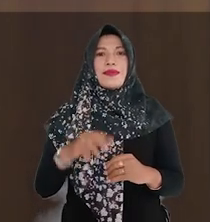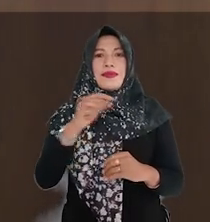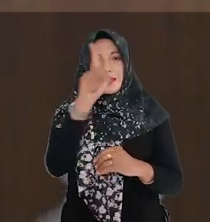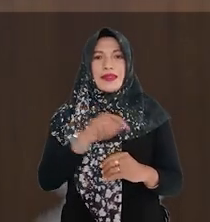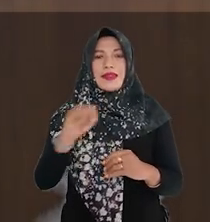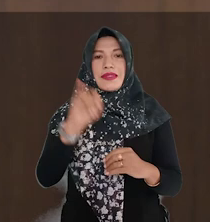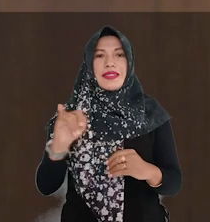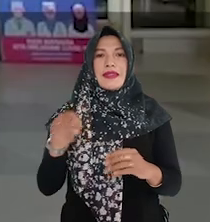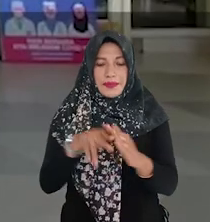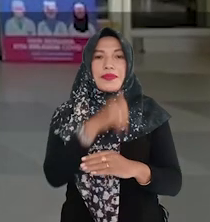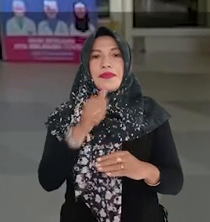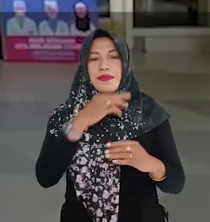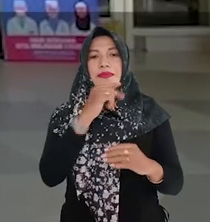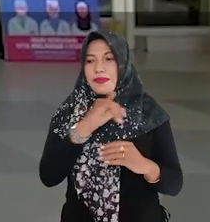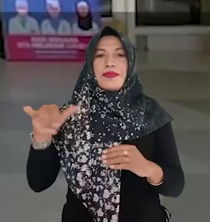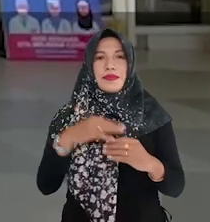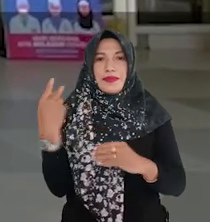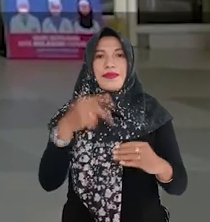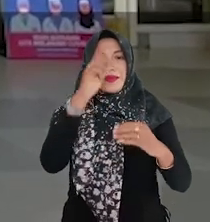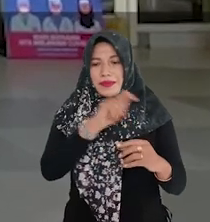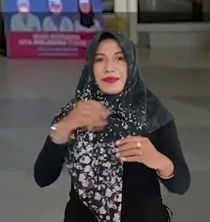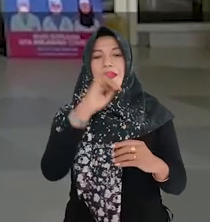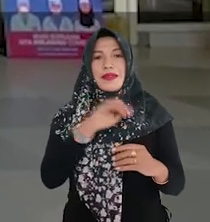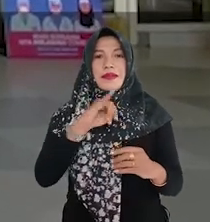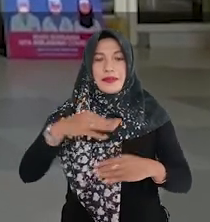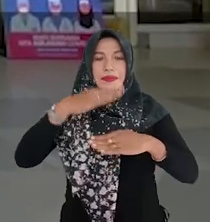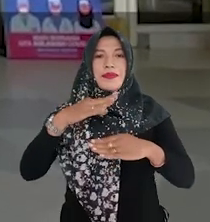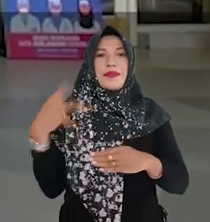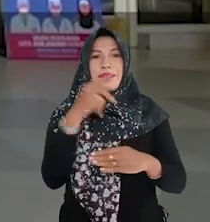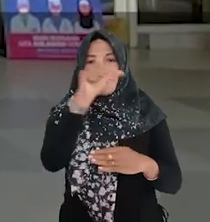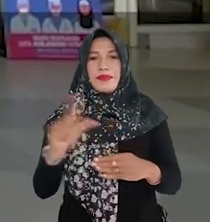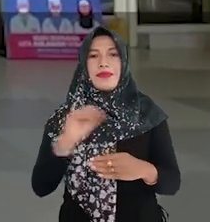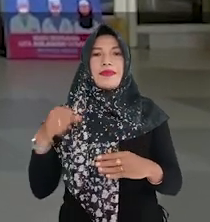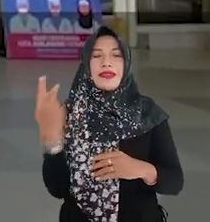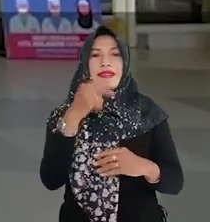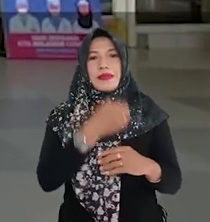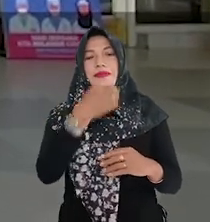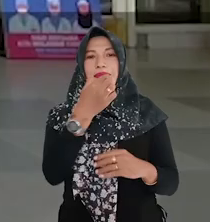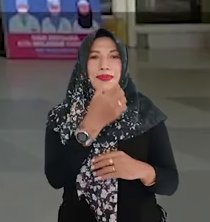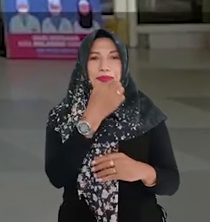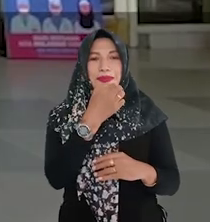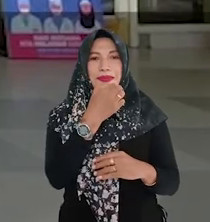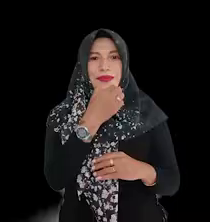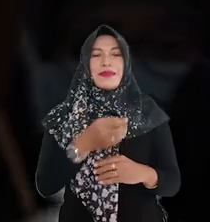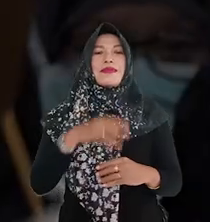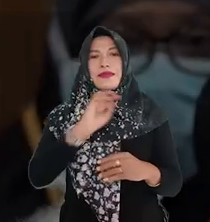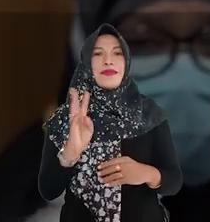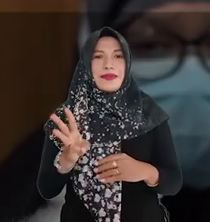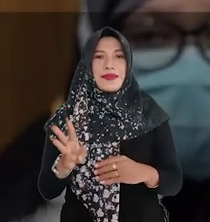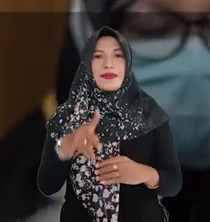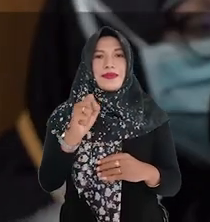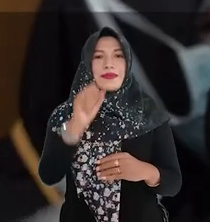kmmg izin perbaiki komunikasi dengan tim gizi dan peningkatan kualitas dan cita rasa makanan